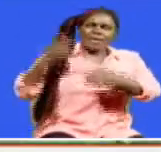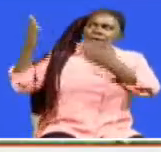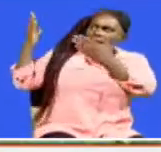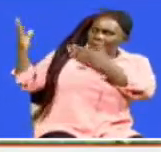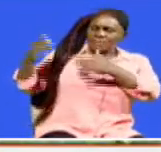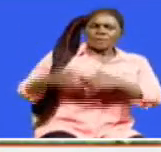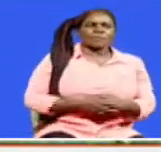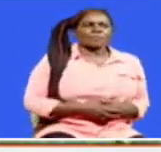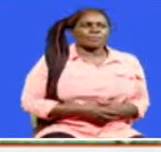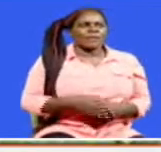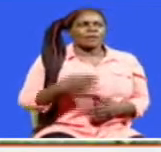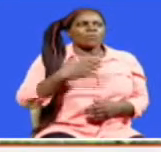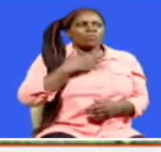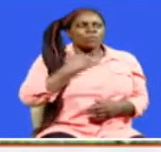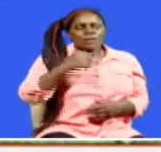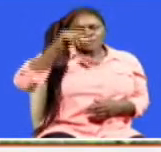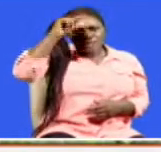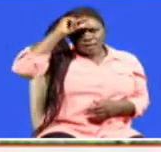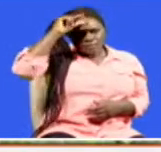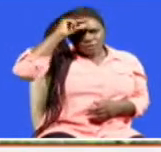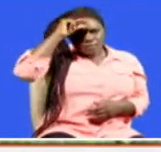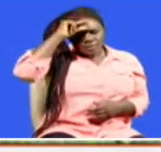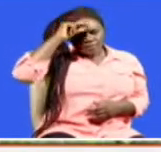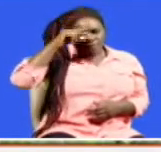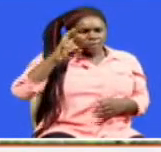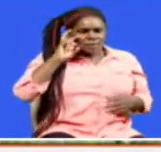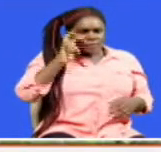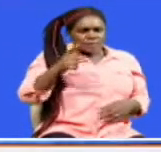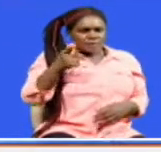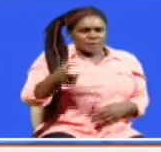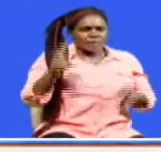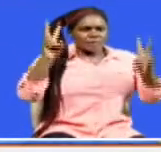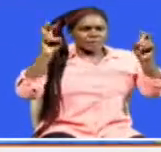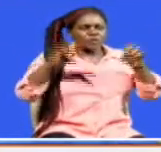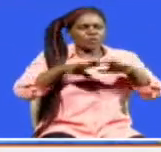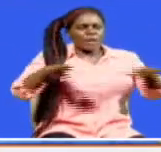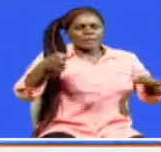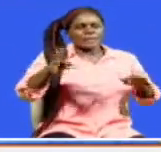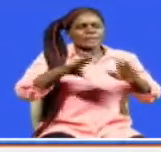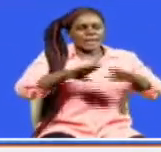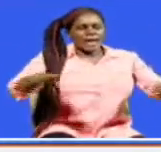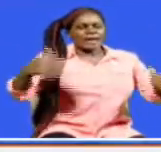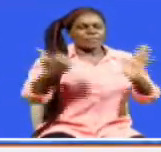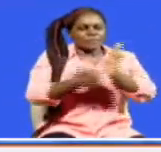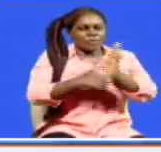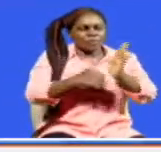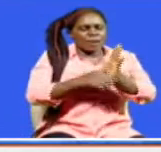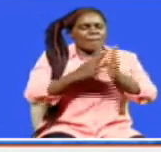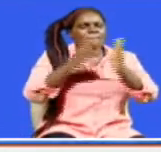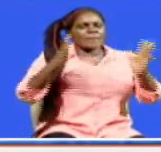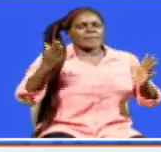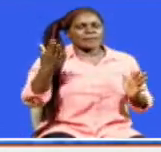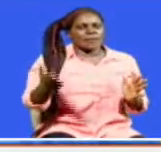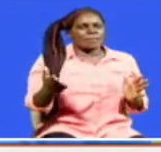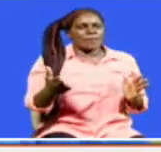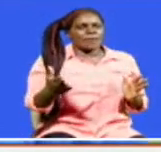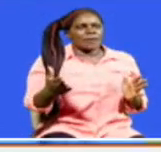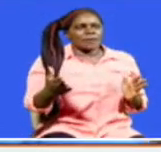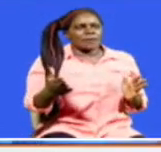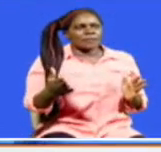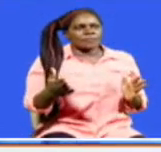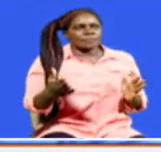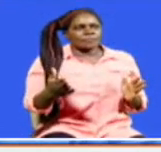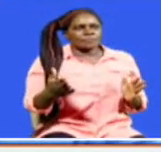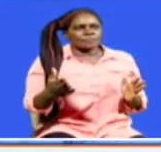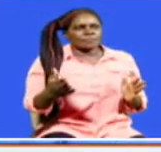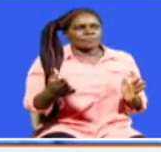hapa. Kwa hivyo tunataka serikali iangalie mambo ya hii shamba. Hii mashamba ndio shinda hii ya hii fisi. Juu tayari watu wamekuja hapa